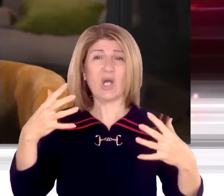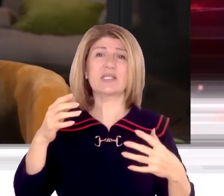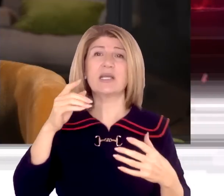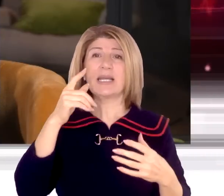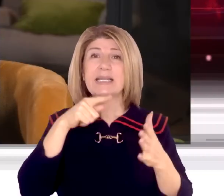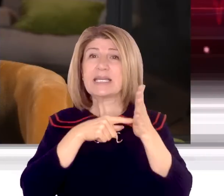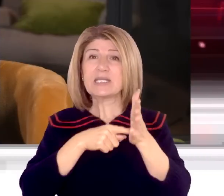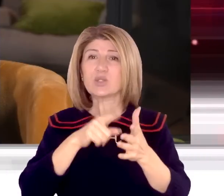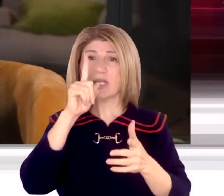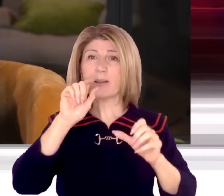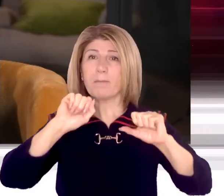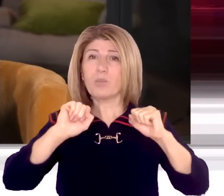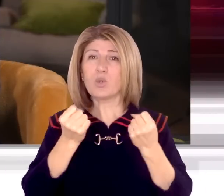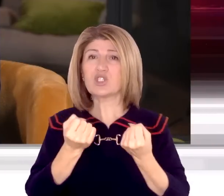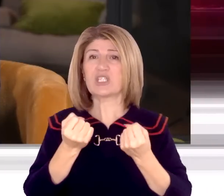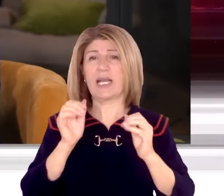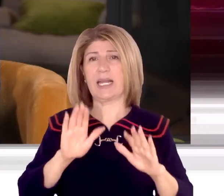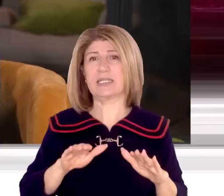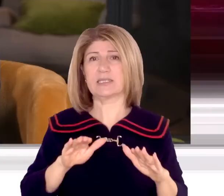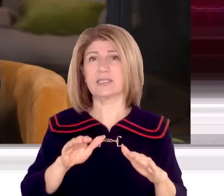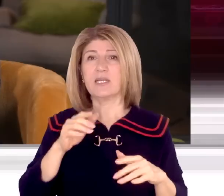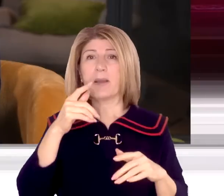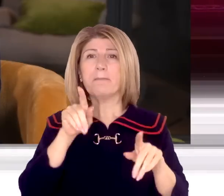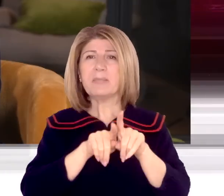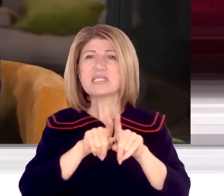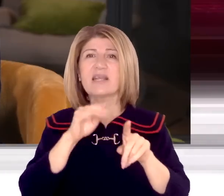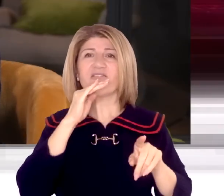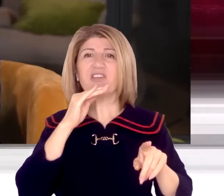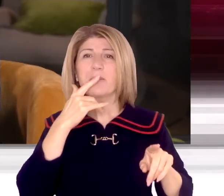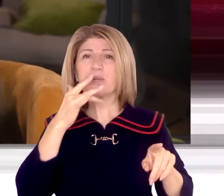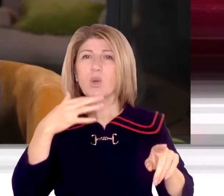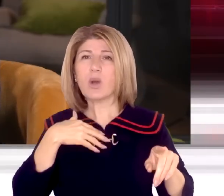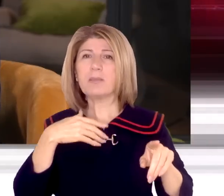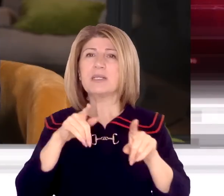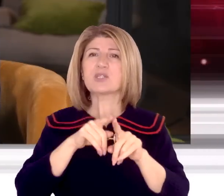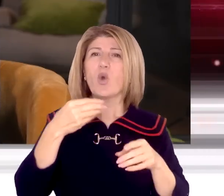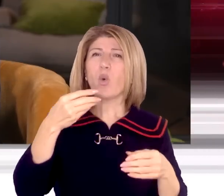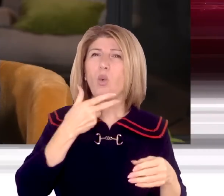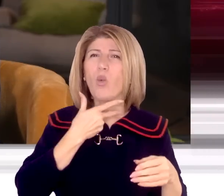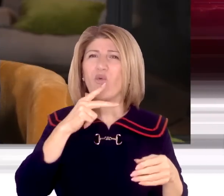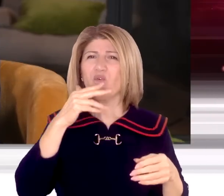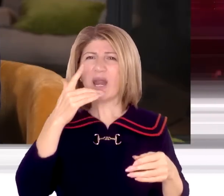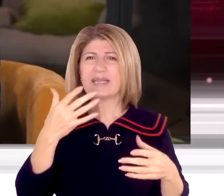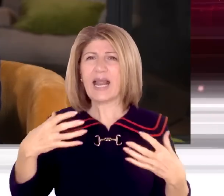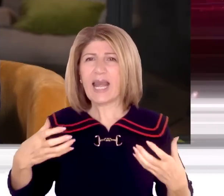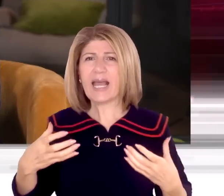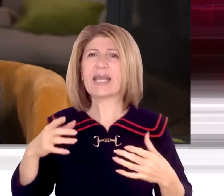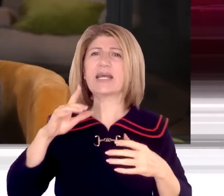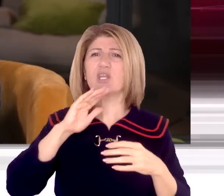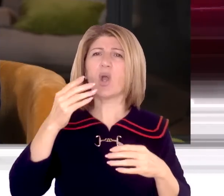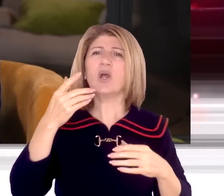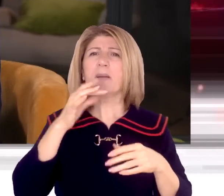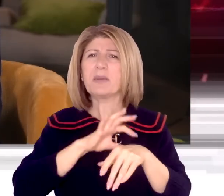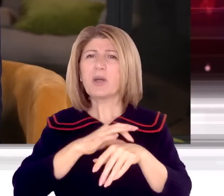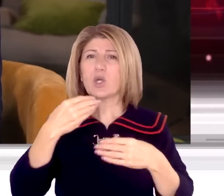میتونه مشکل ساز باشه، چون گاهی خونریزی شدید پریود ممکنه نشونه یه مشکل اساسی و نهفته باشه، مثل